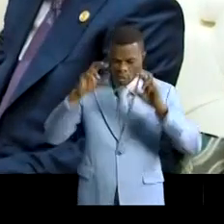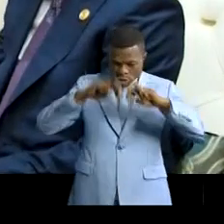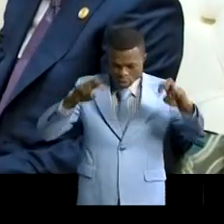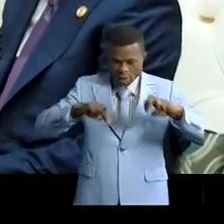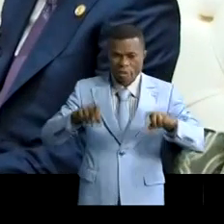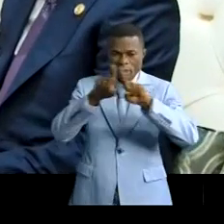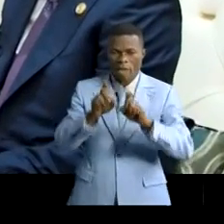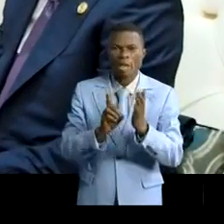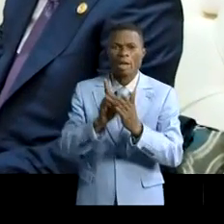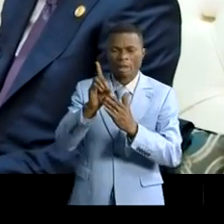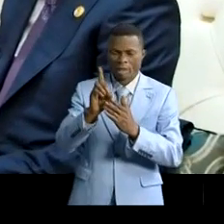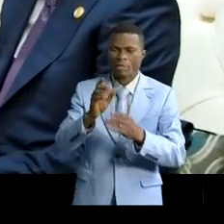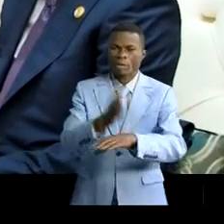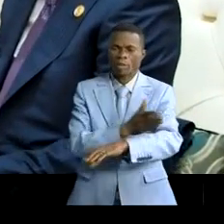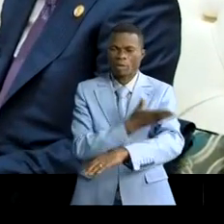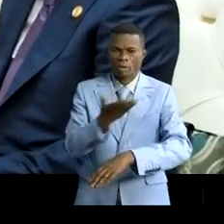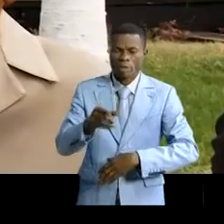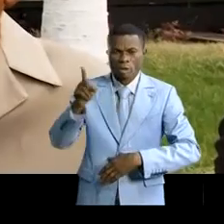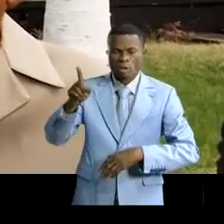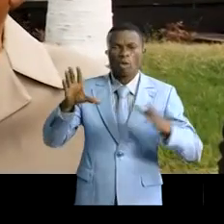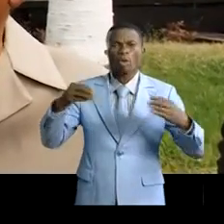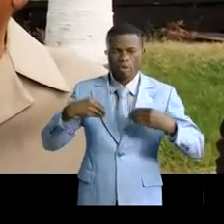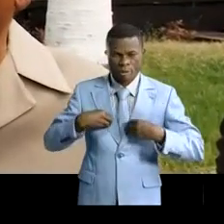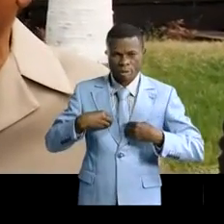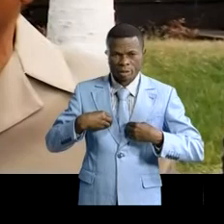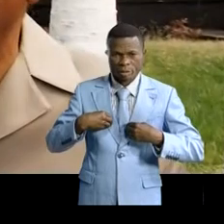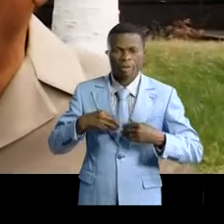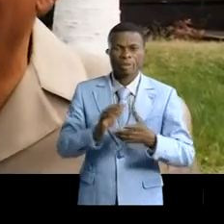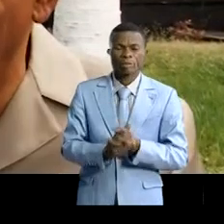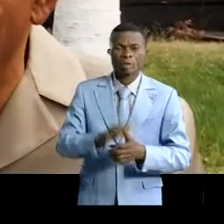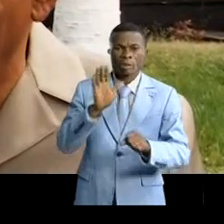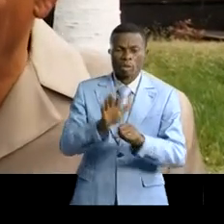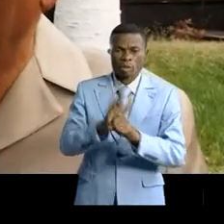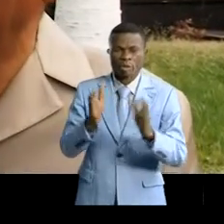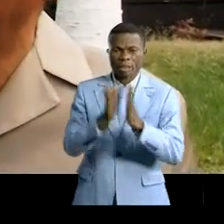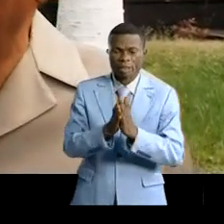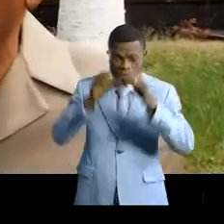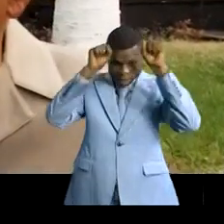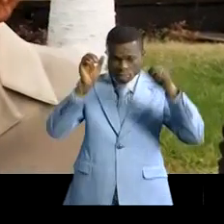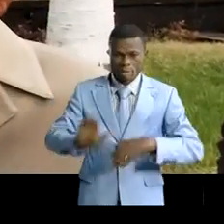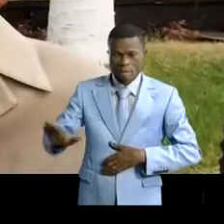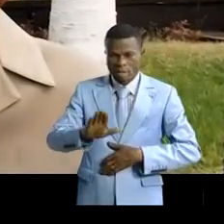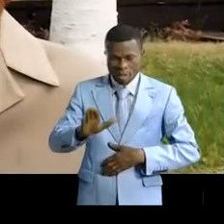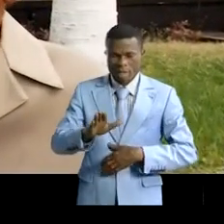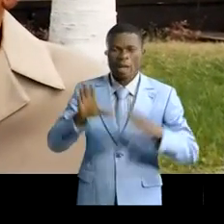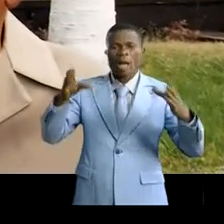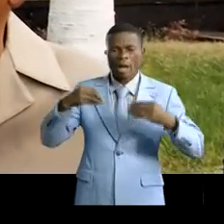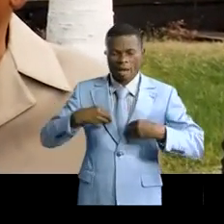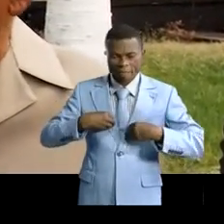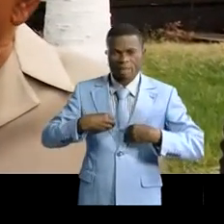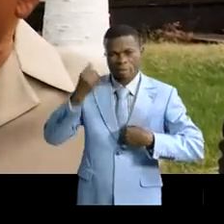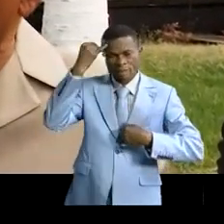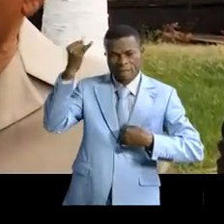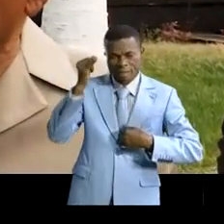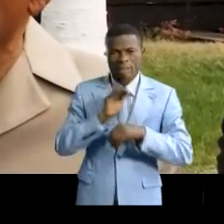développement. En croire Michel Sidibé, plus de 10 chefs d'État africains ont exprimé la nécessité d'investir